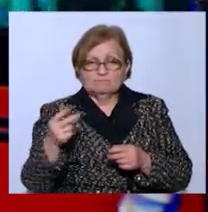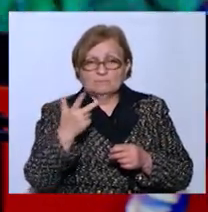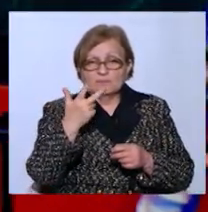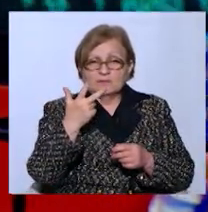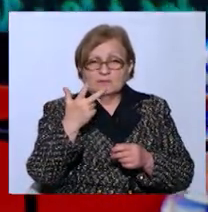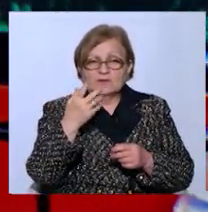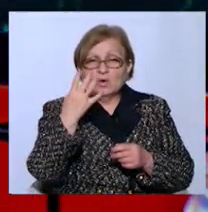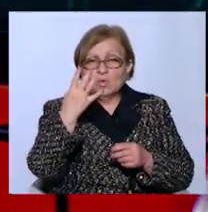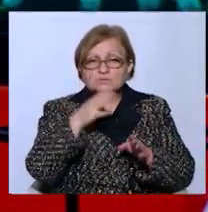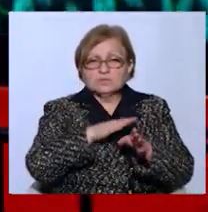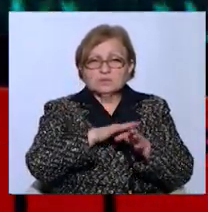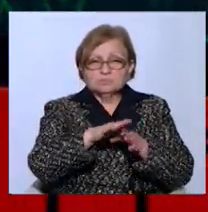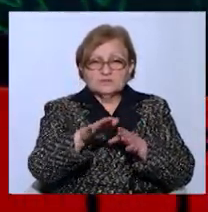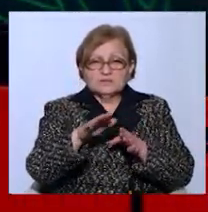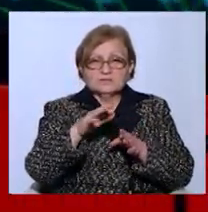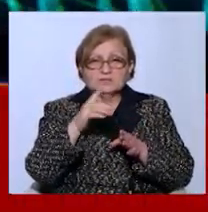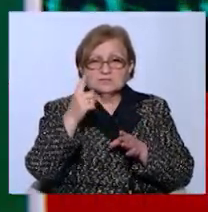3/1, 4/1 არის, აი ეს.